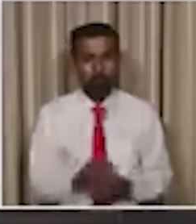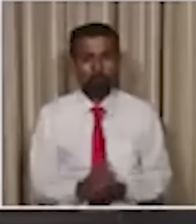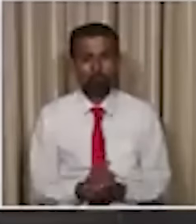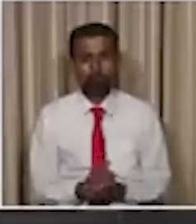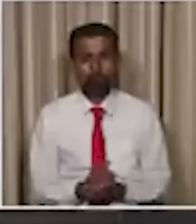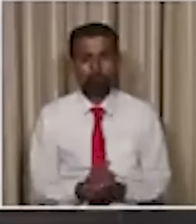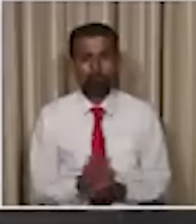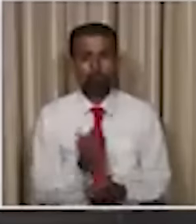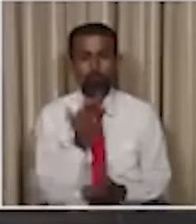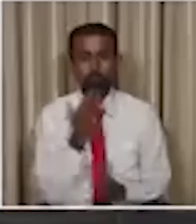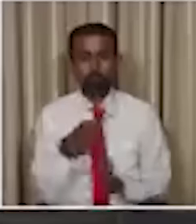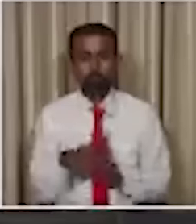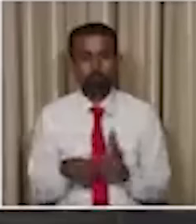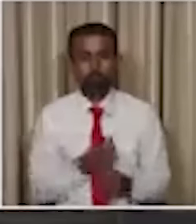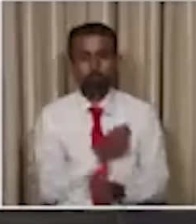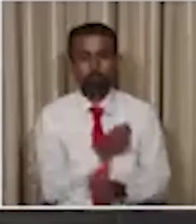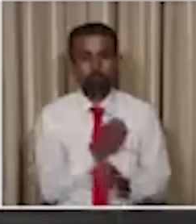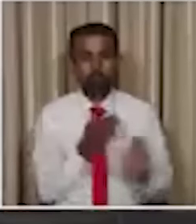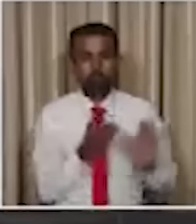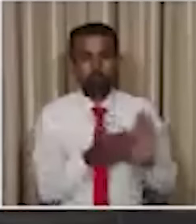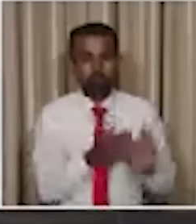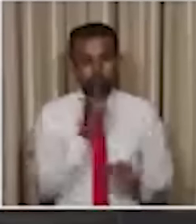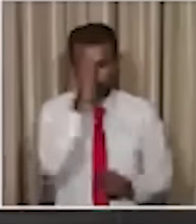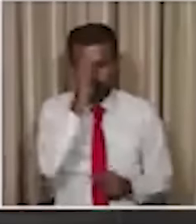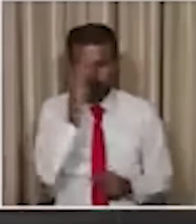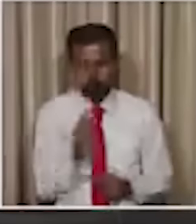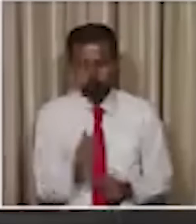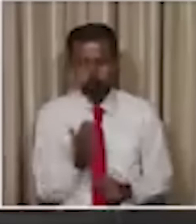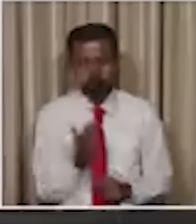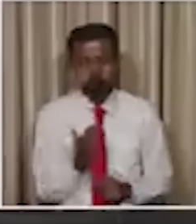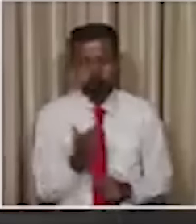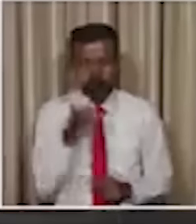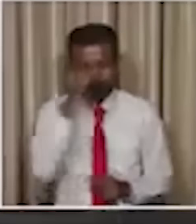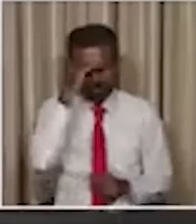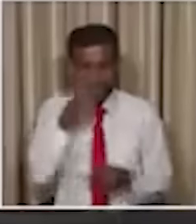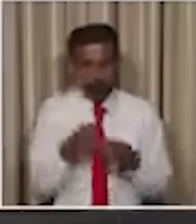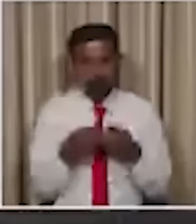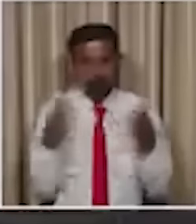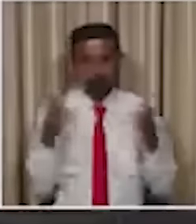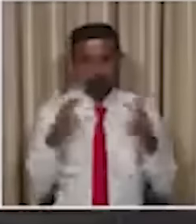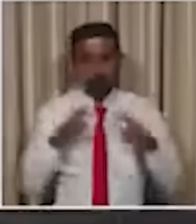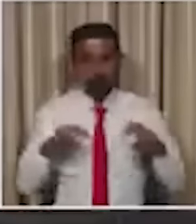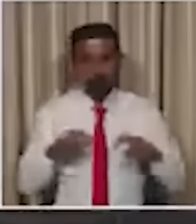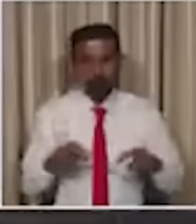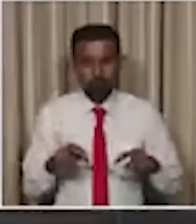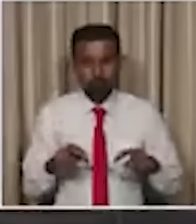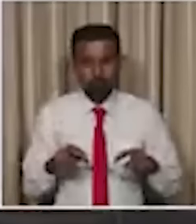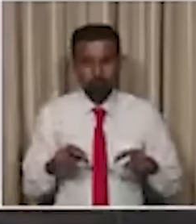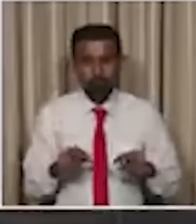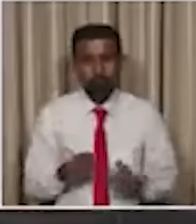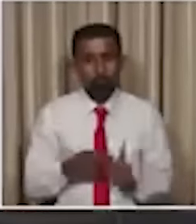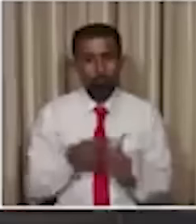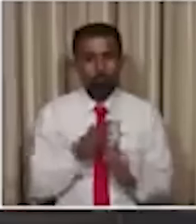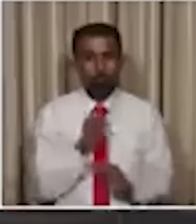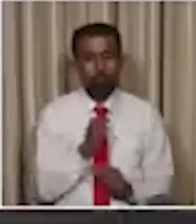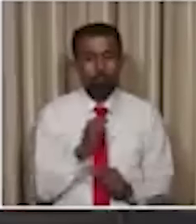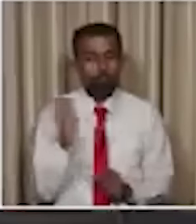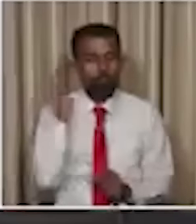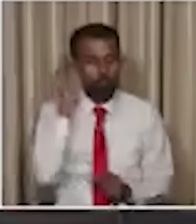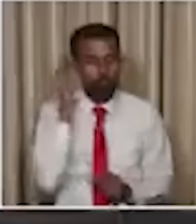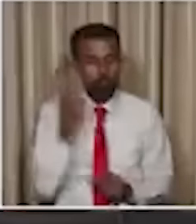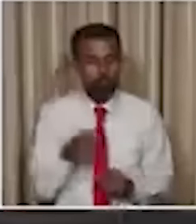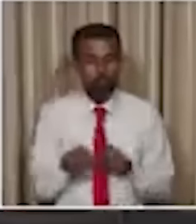එක්සත් ජනපදයේ ශ්‍රී ලංකා තානාපති මහින්ද සමරසිංහ මහතා විසින් පාස්කු ඉරිදින ප්‍රහාරයේ විමර්ශන හා එහි ප්‍රගතිය පිළිබඳ විමසීමක්